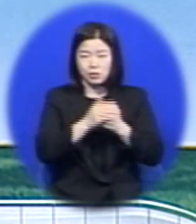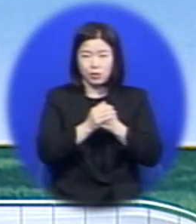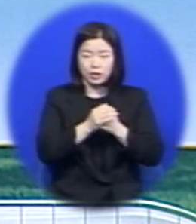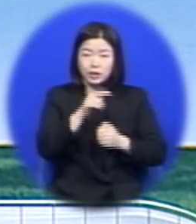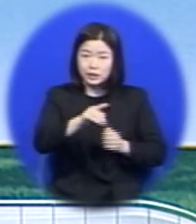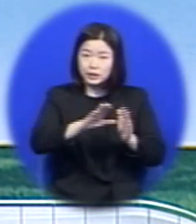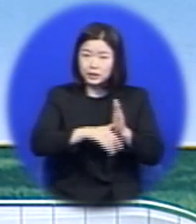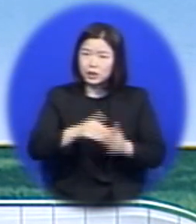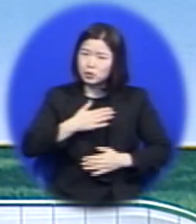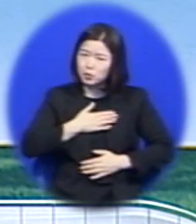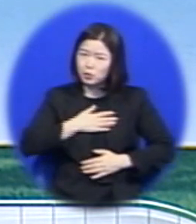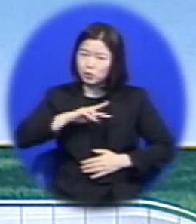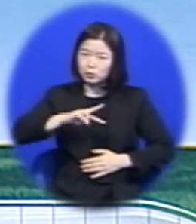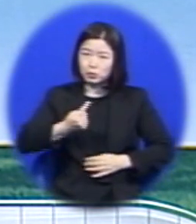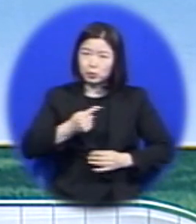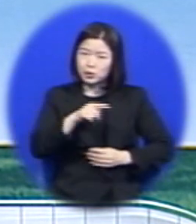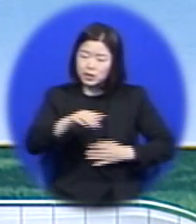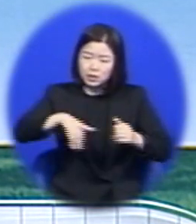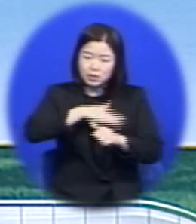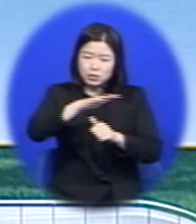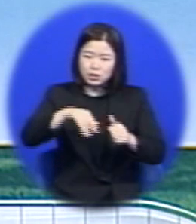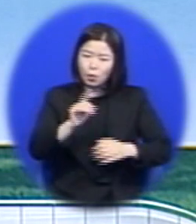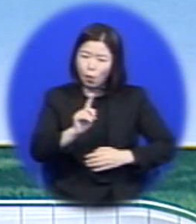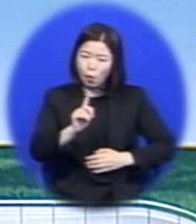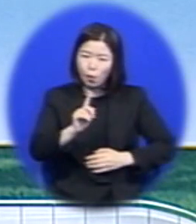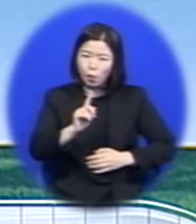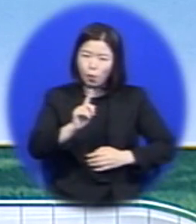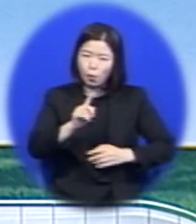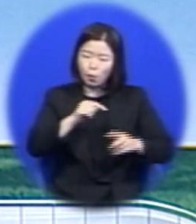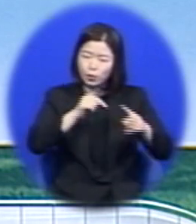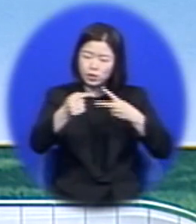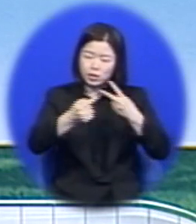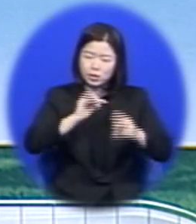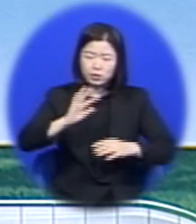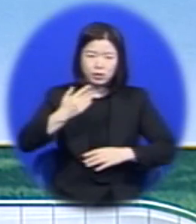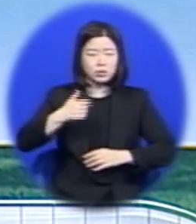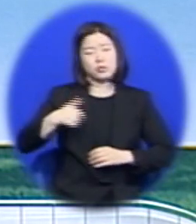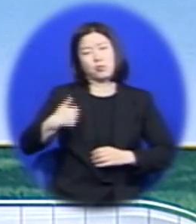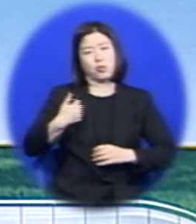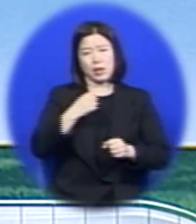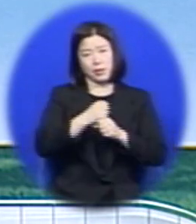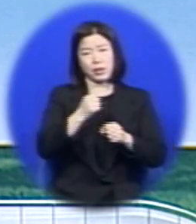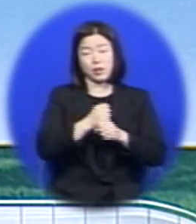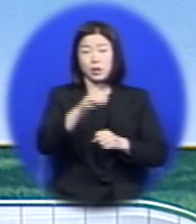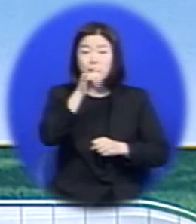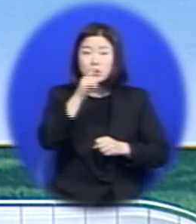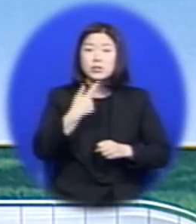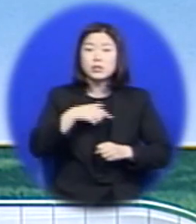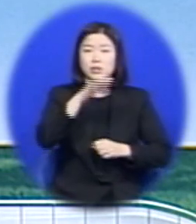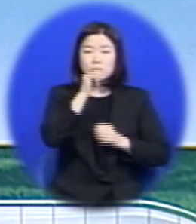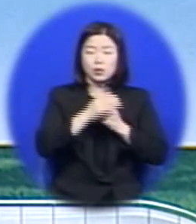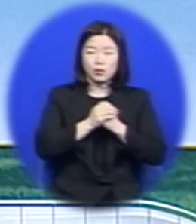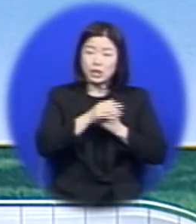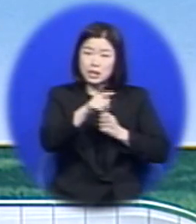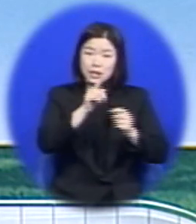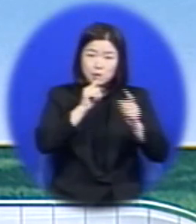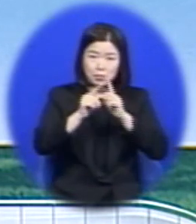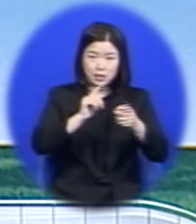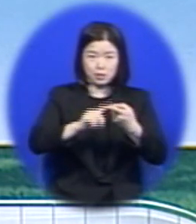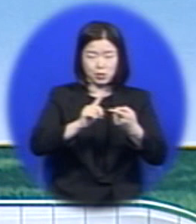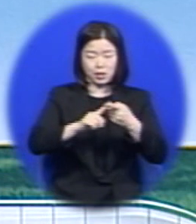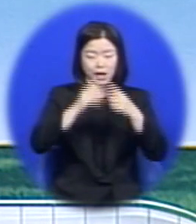자신도 이런 상황을 어떻게 해석해야 될지를 난감해했었습니다. 그것은 이 말씀에 대한